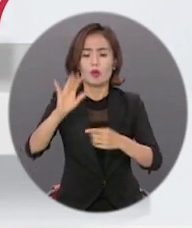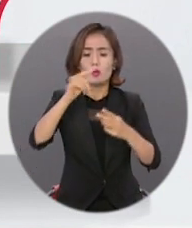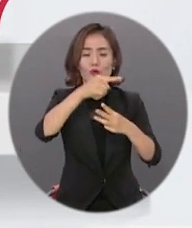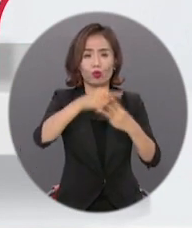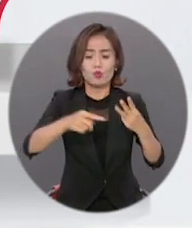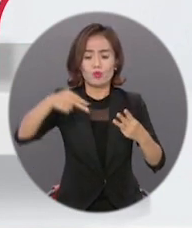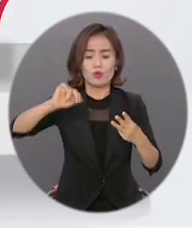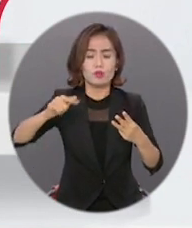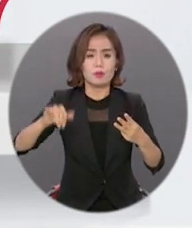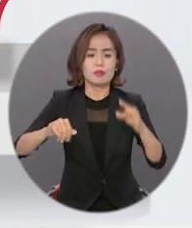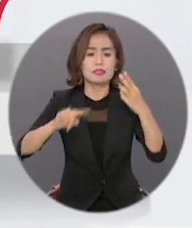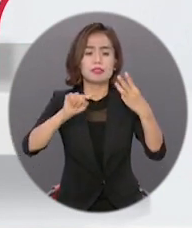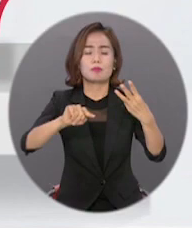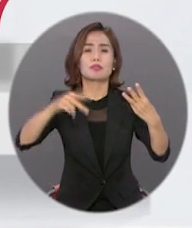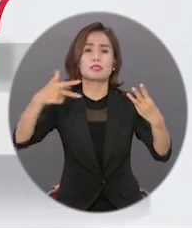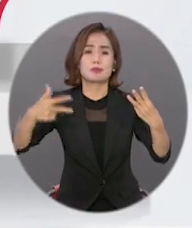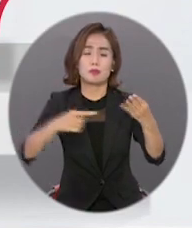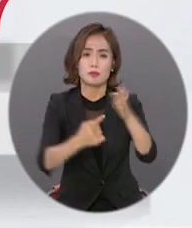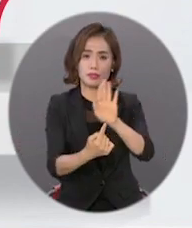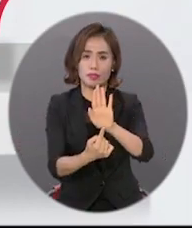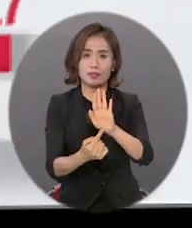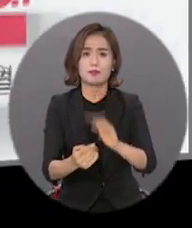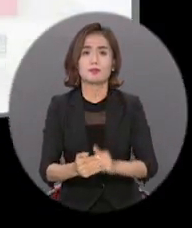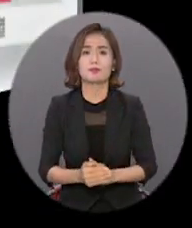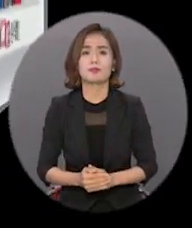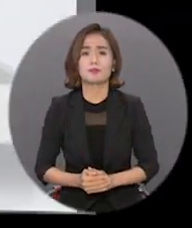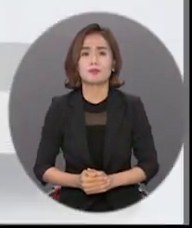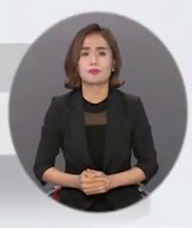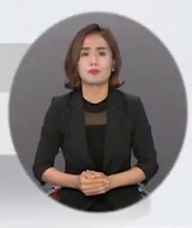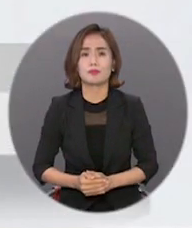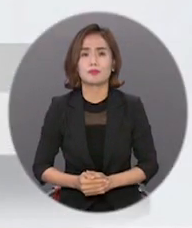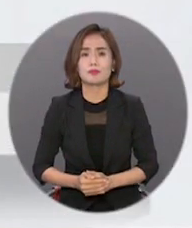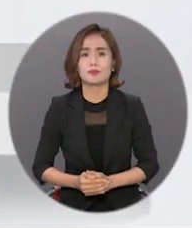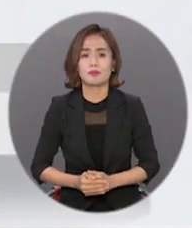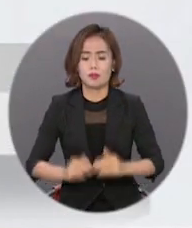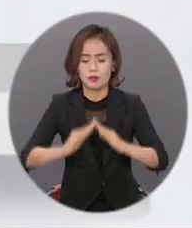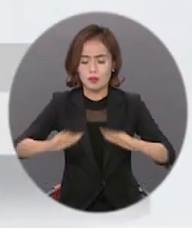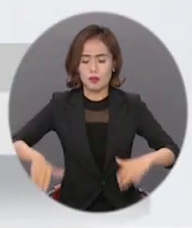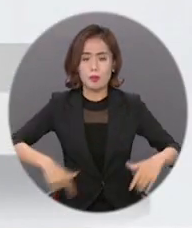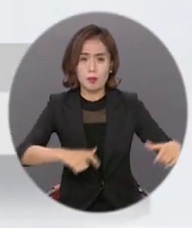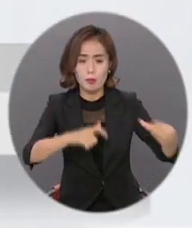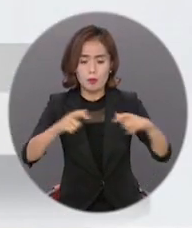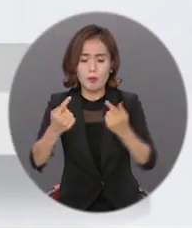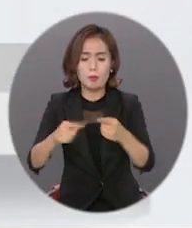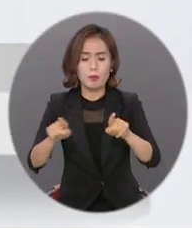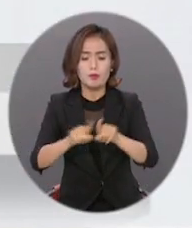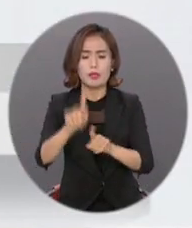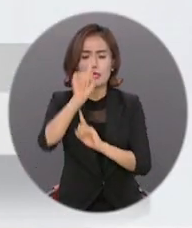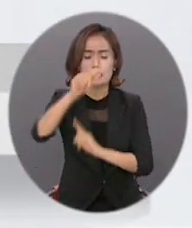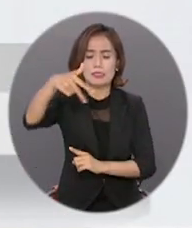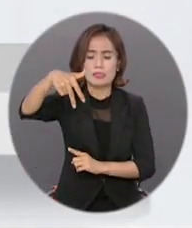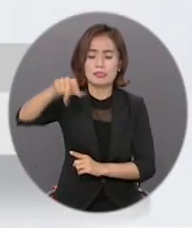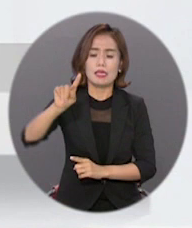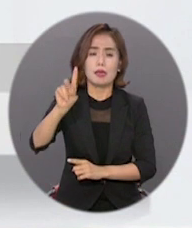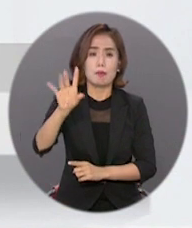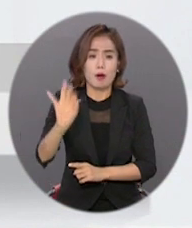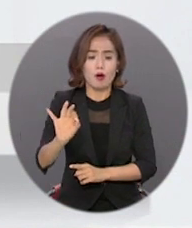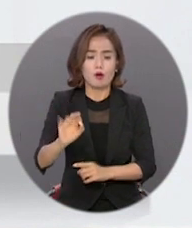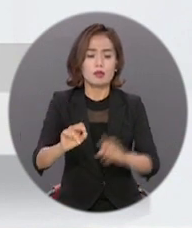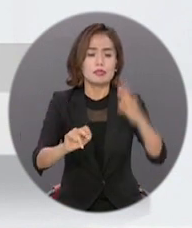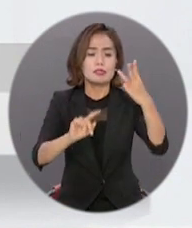후보가 3.7% 로 나타났습니다 전남 지역에서는 더불어 민주당 이재명 후보가